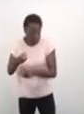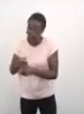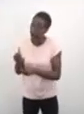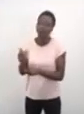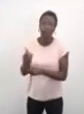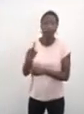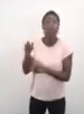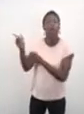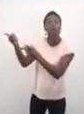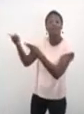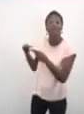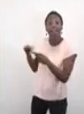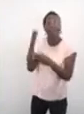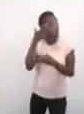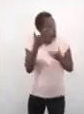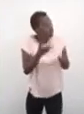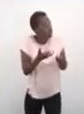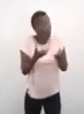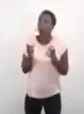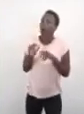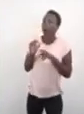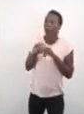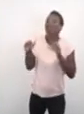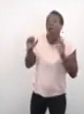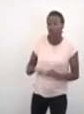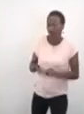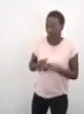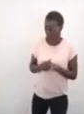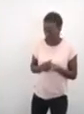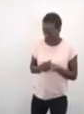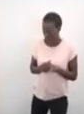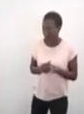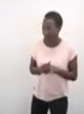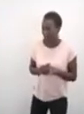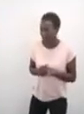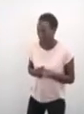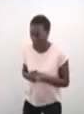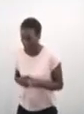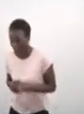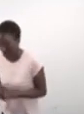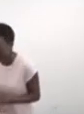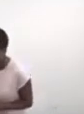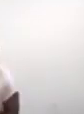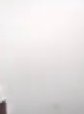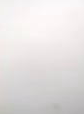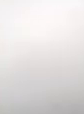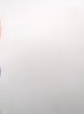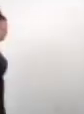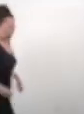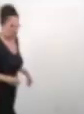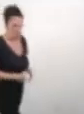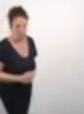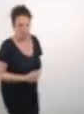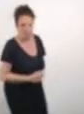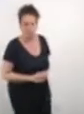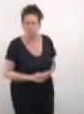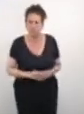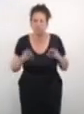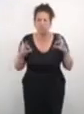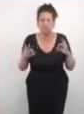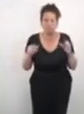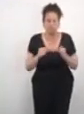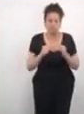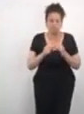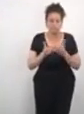qui le voulaient pouvaient le faire. Encore un biais d'attractivité. Allons ensemble demander à ce que la considération